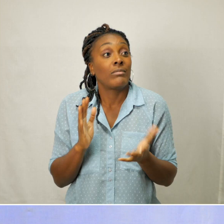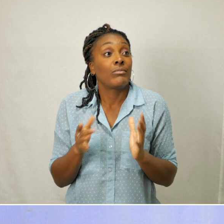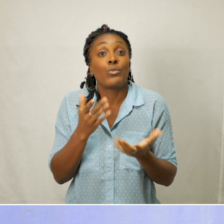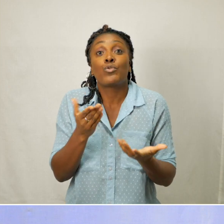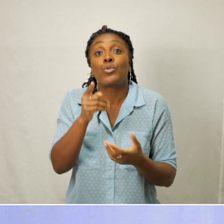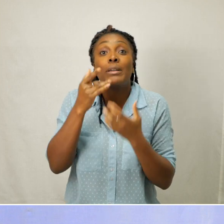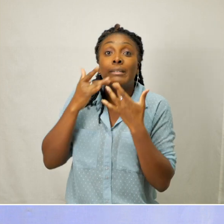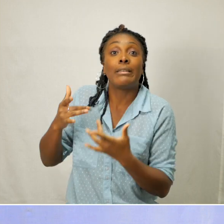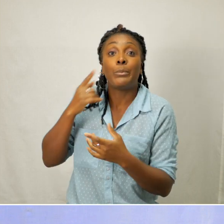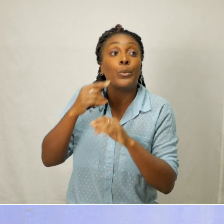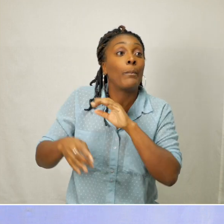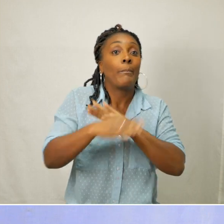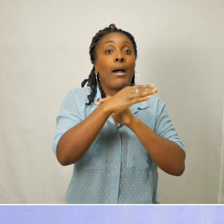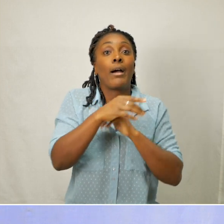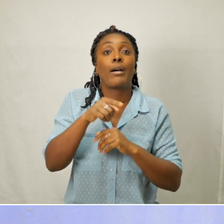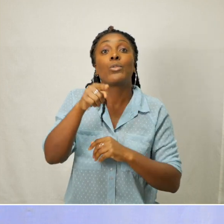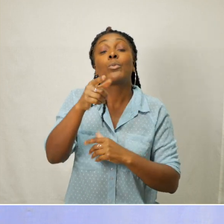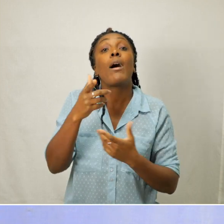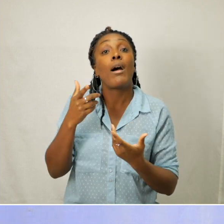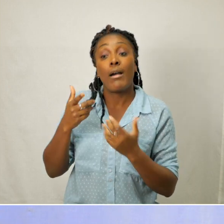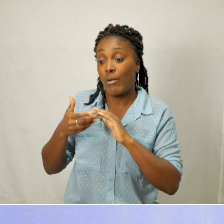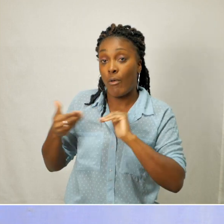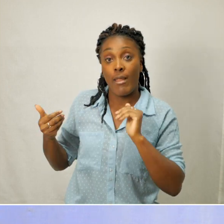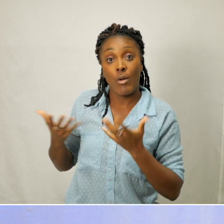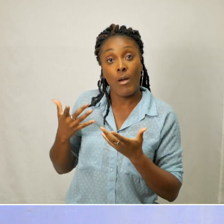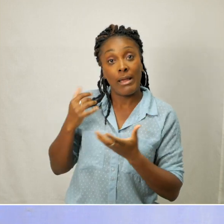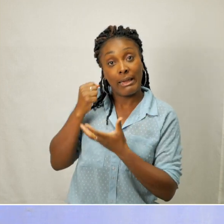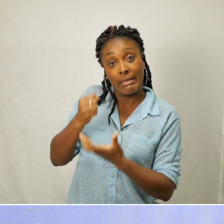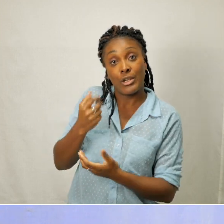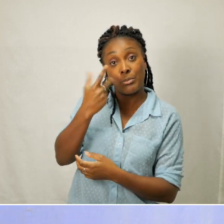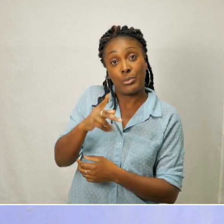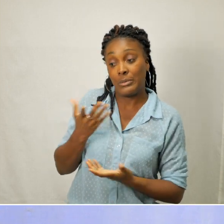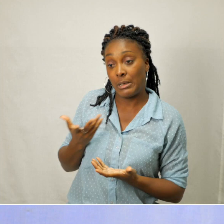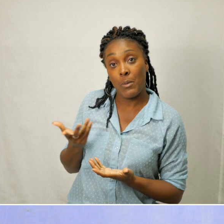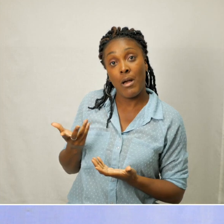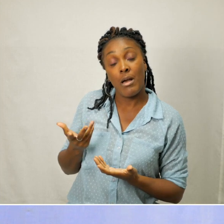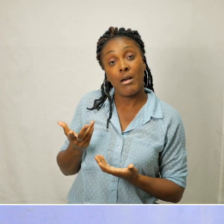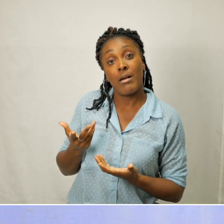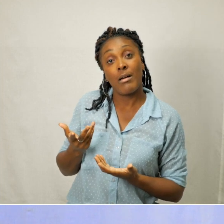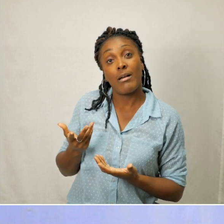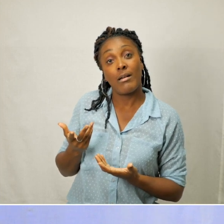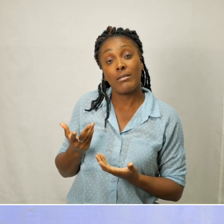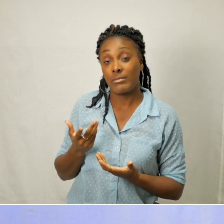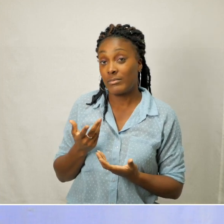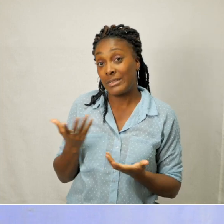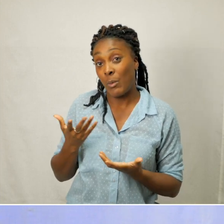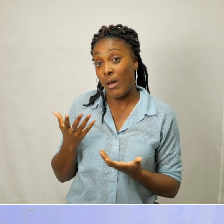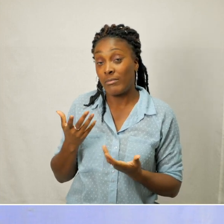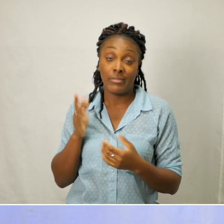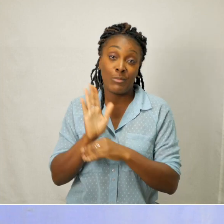quitter pour partir ailleurs. Qu'est-ce que tu laisses derrière toi? Et parfois, eh bien, on a quelque chose qu'on laisse derrière nous, c'est le